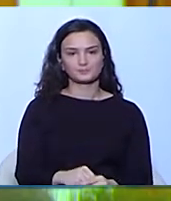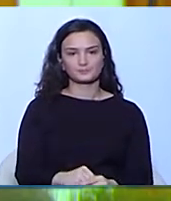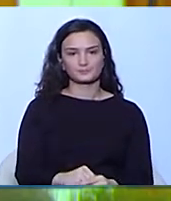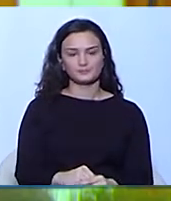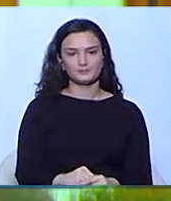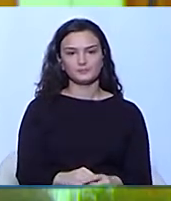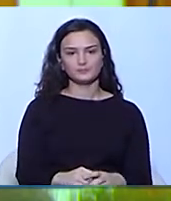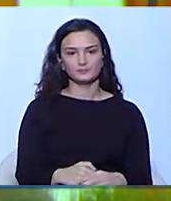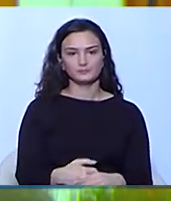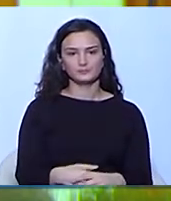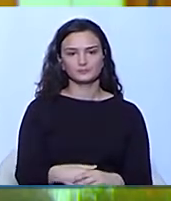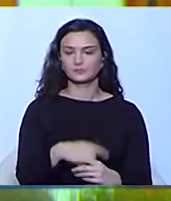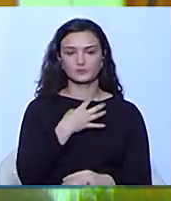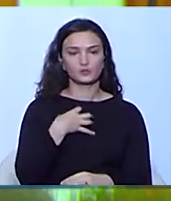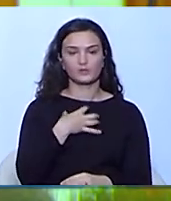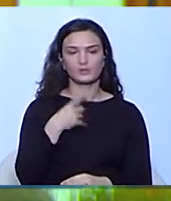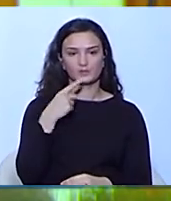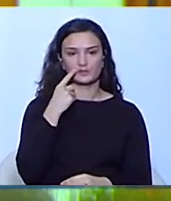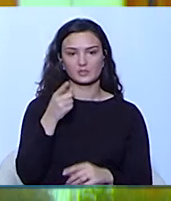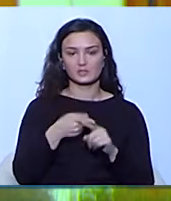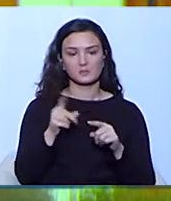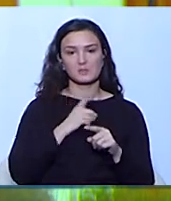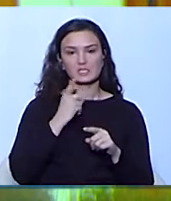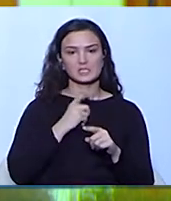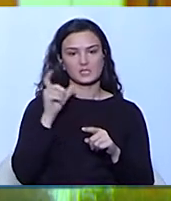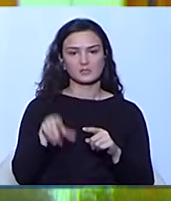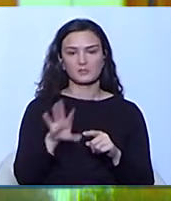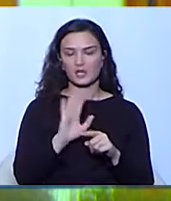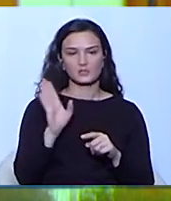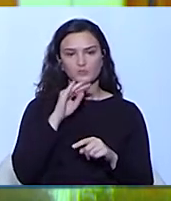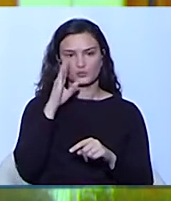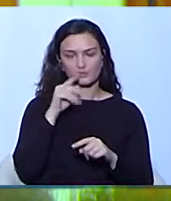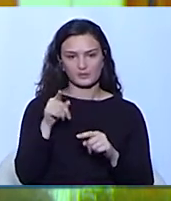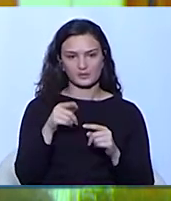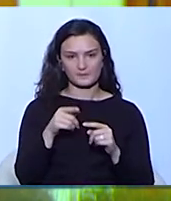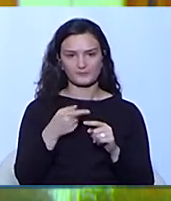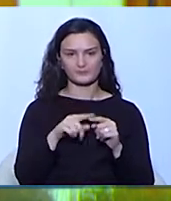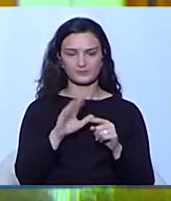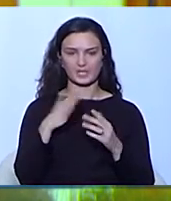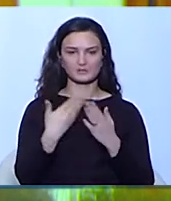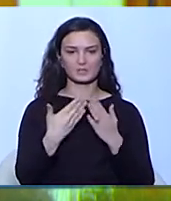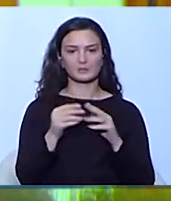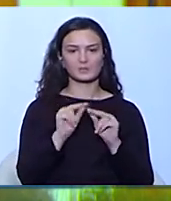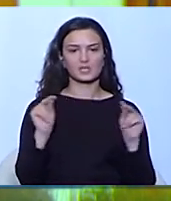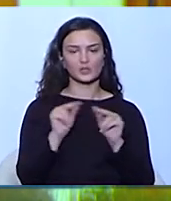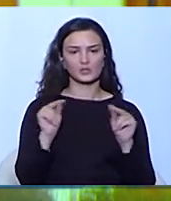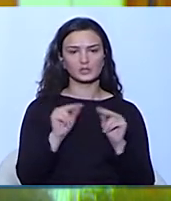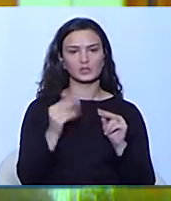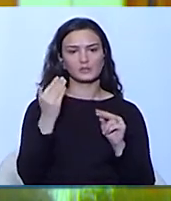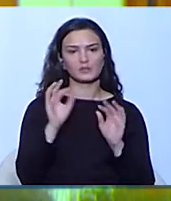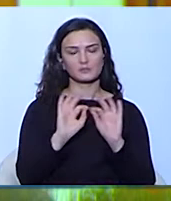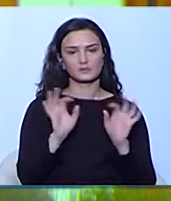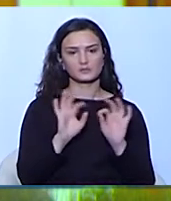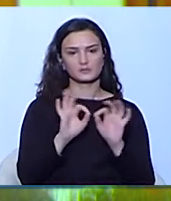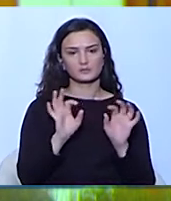რამ ბრძანეთ თქვენ, მიუხედავად იმისა, რომ ისინი არ არიან სპეციალისტები, არც მშობელი, არც მაგალითად პედაგოგი, თქვენ ბრძანეთ,